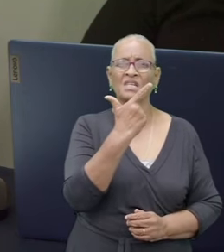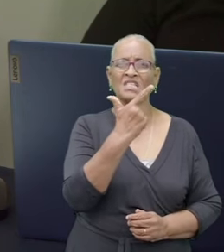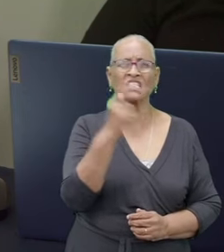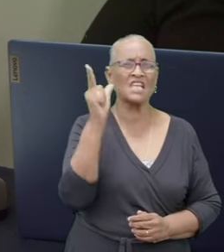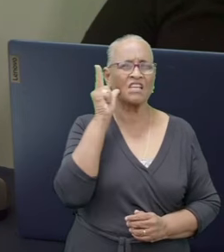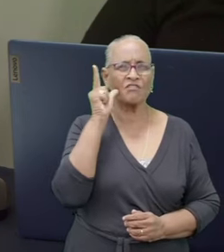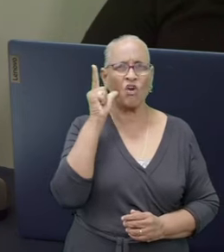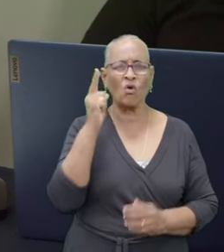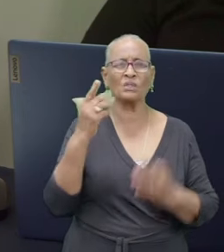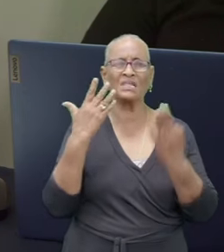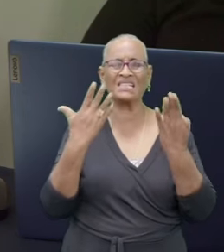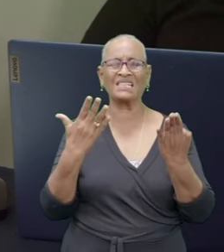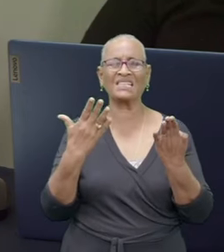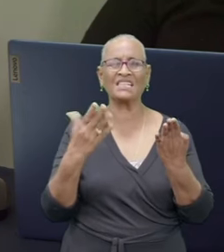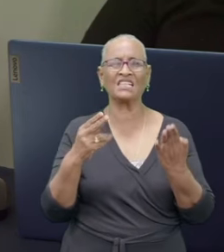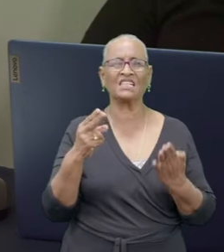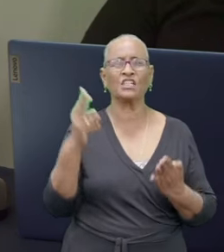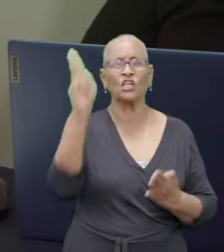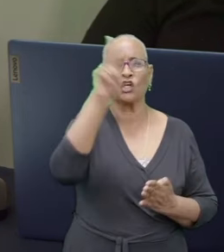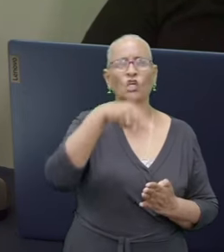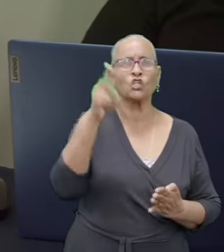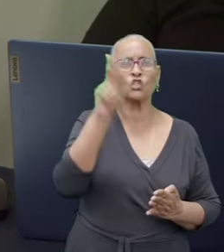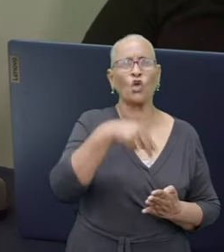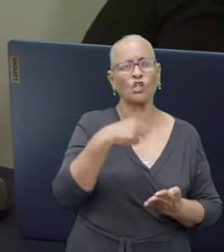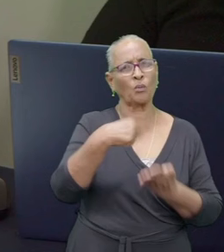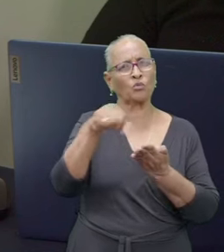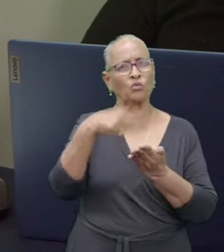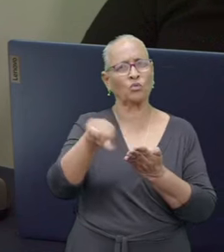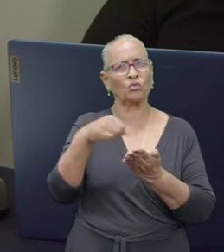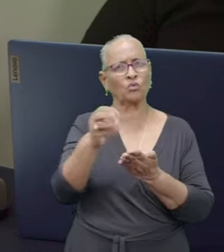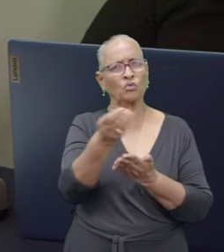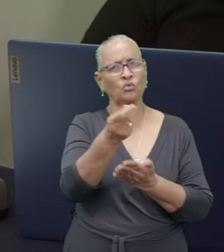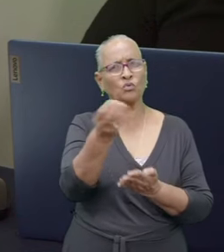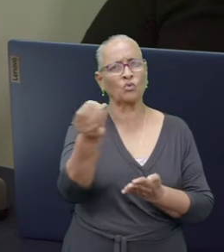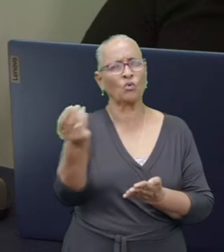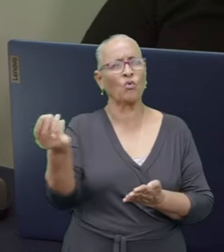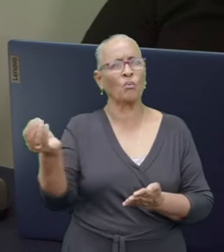$710.000 ontvangen zal worden om aankopen te doen voor de